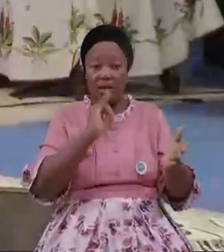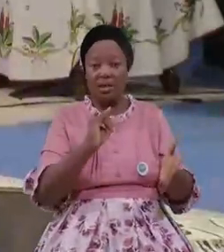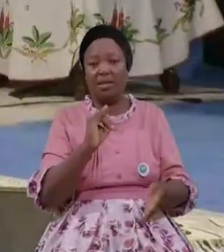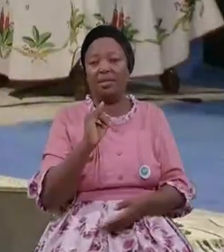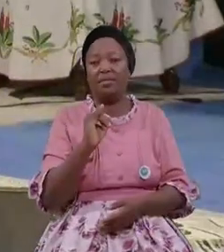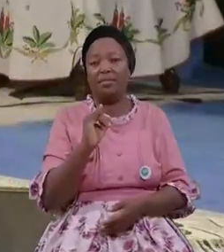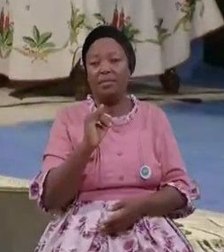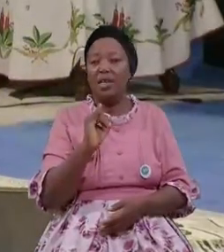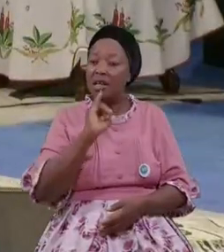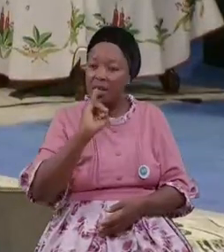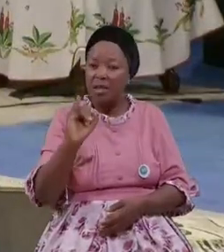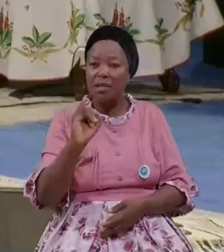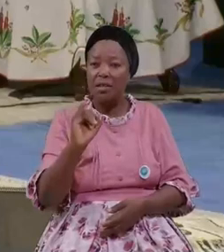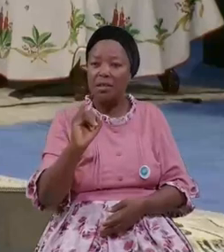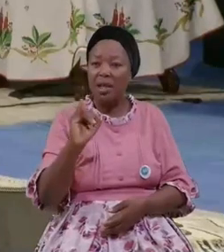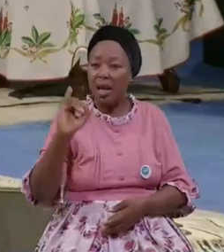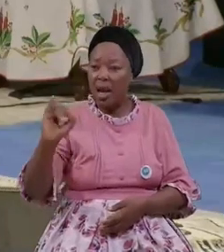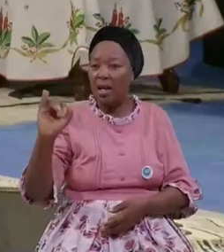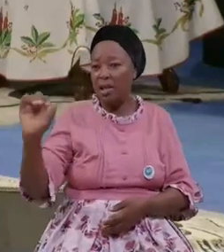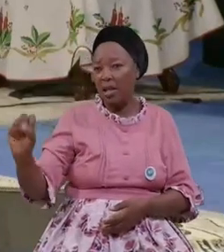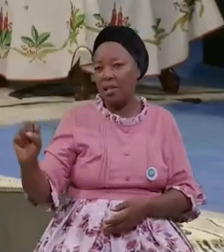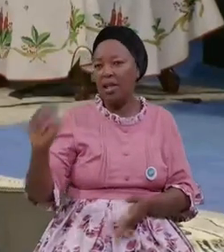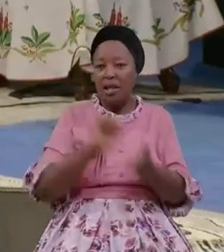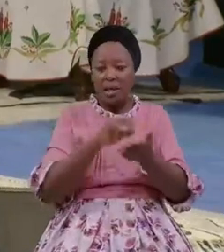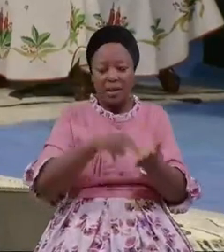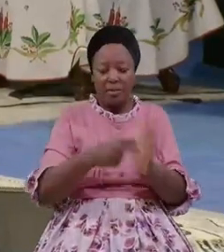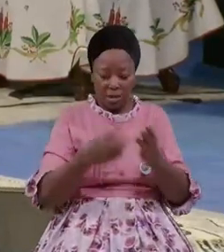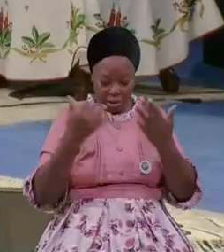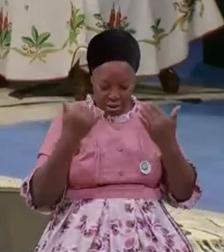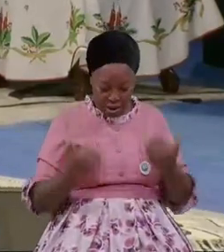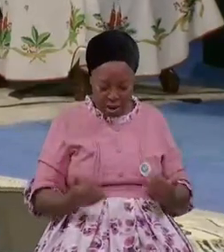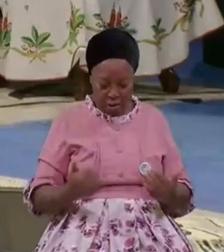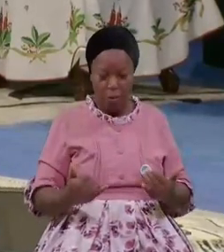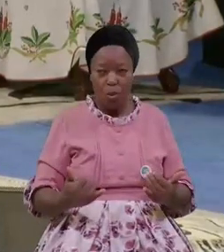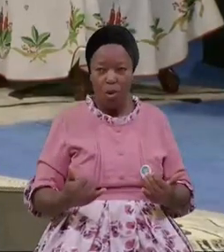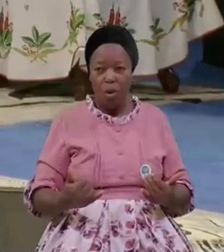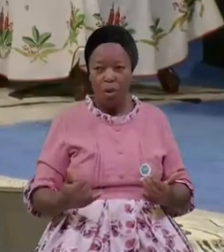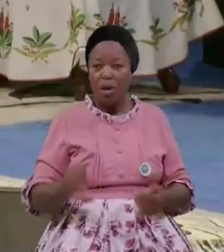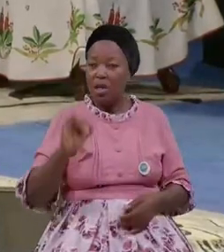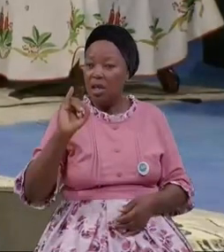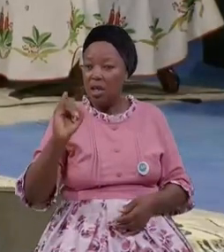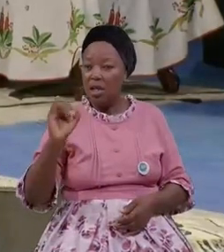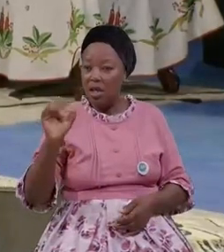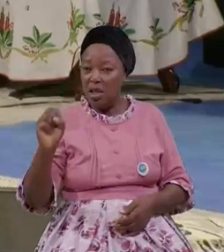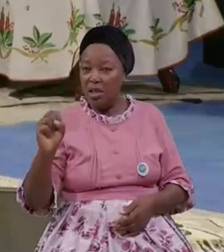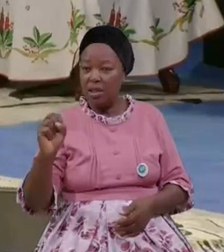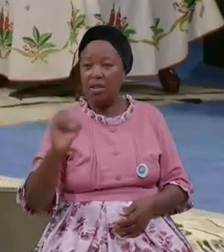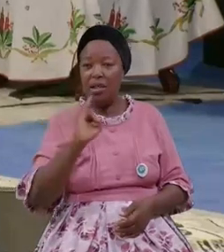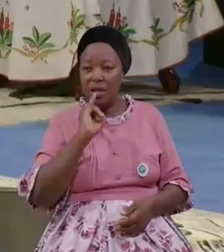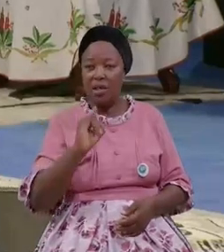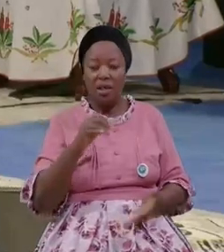est est maintenant est mais aujourd'hui